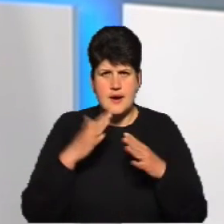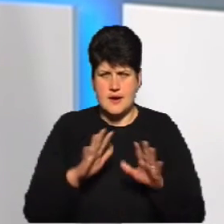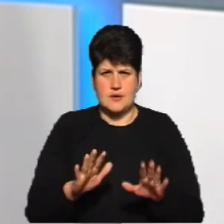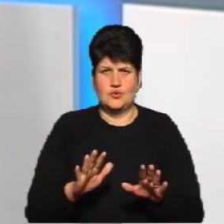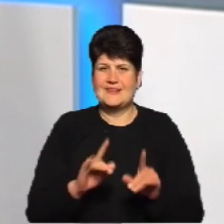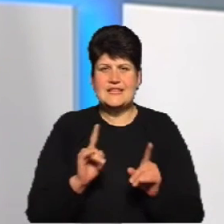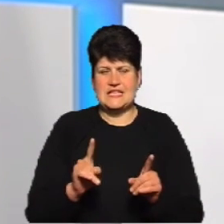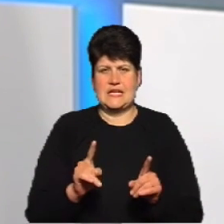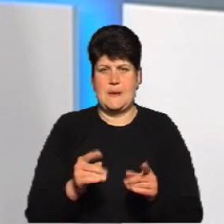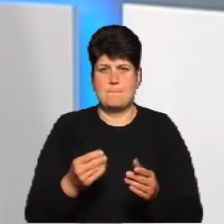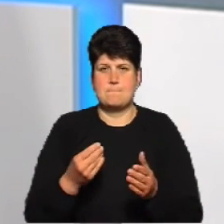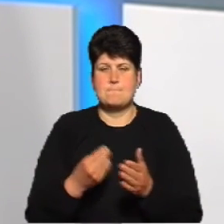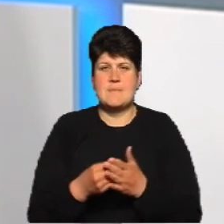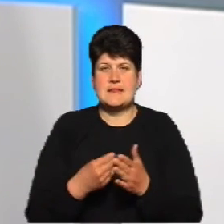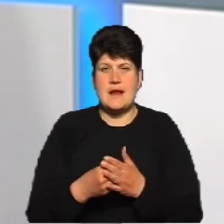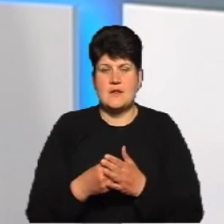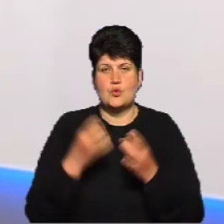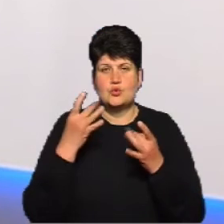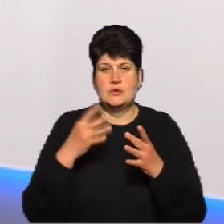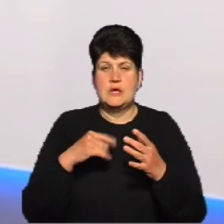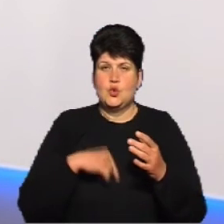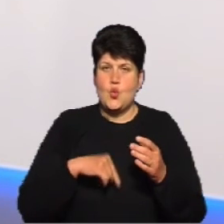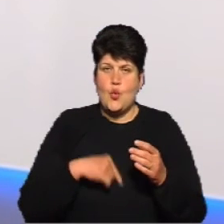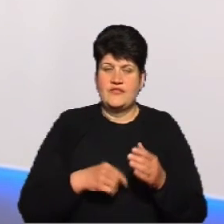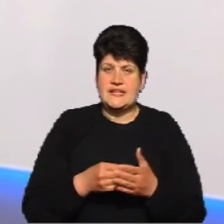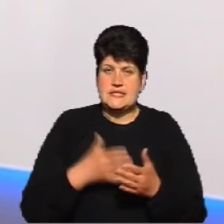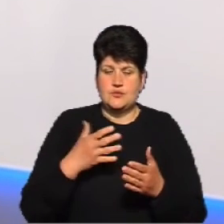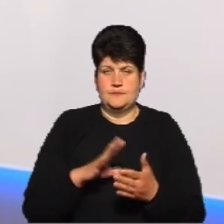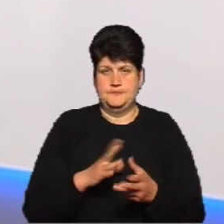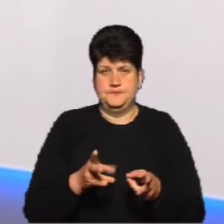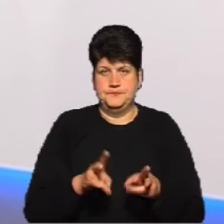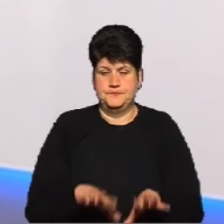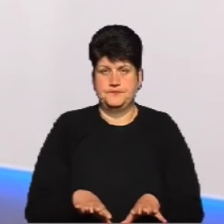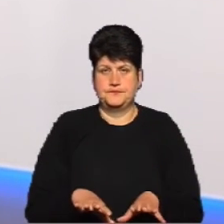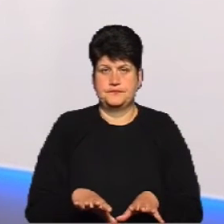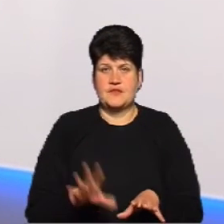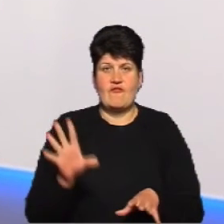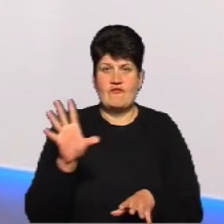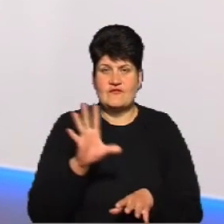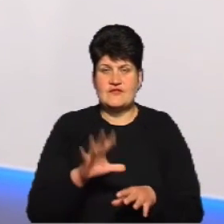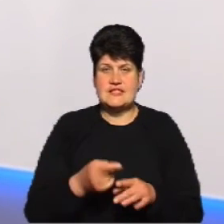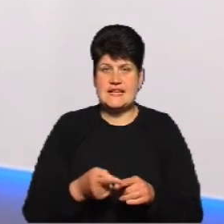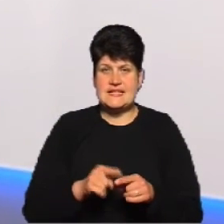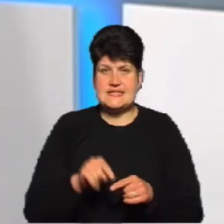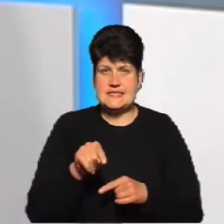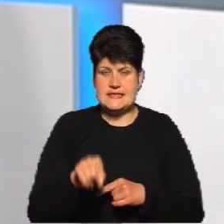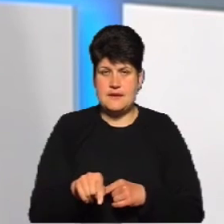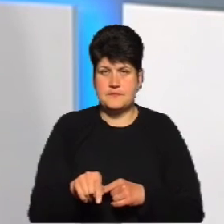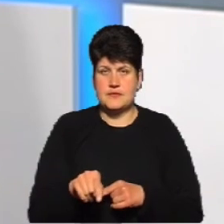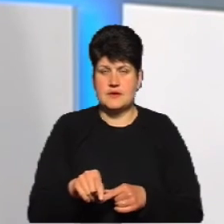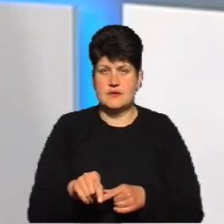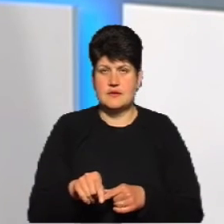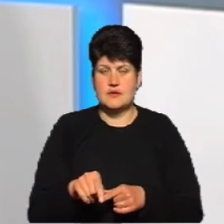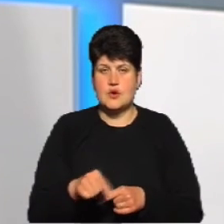матеріальних культурних цінностей, а й духовних. Так? І, власне, все це у свою чергу робило